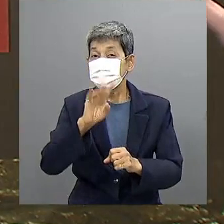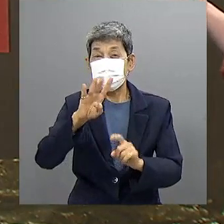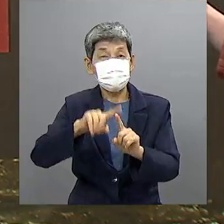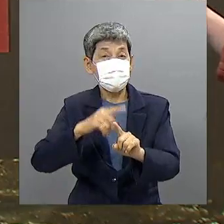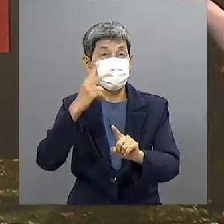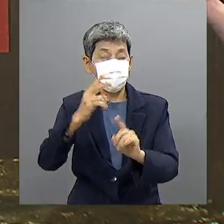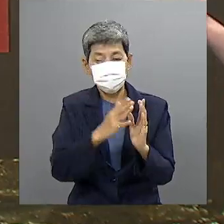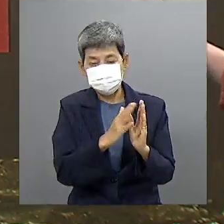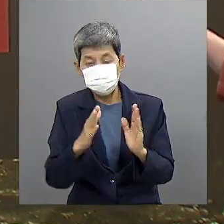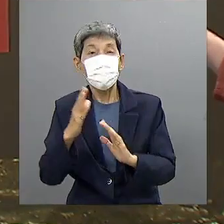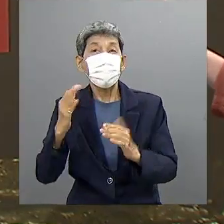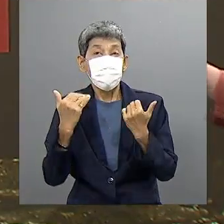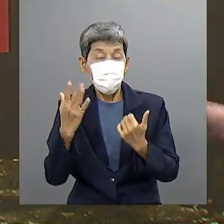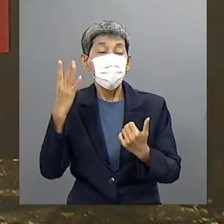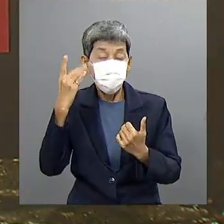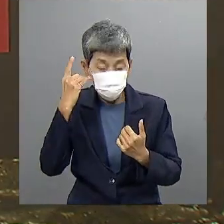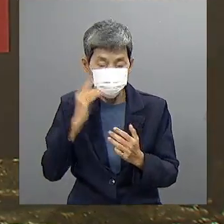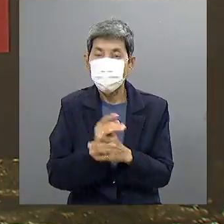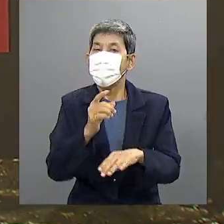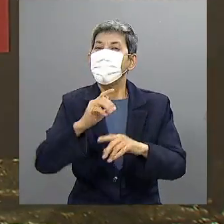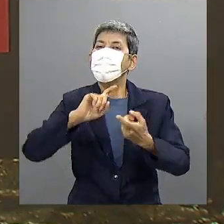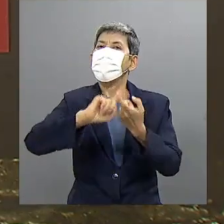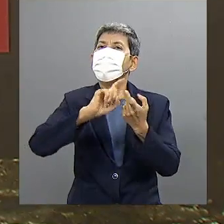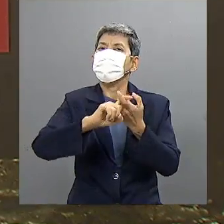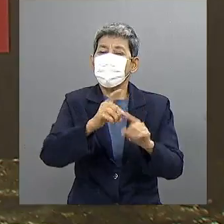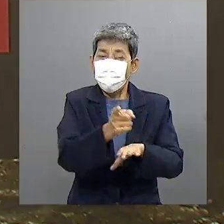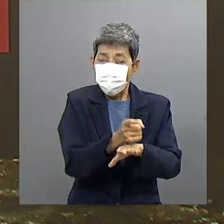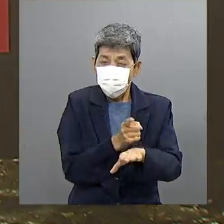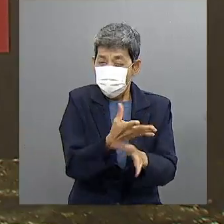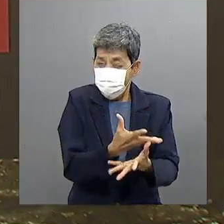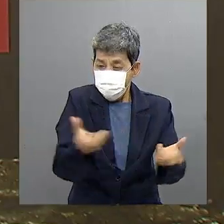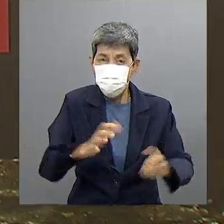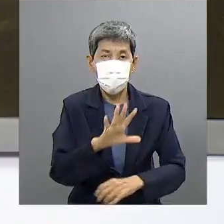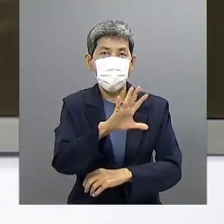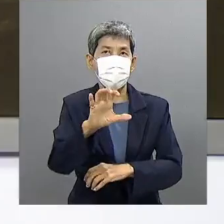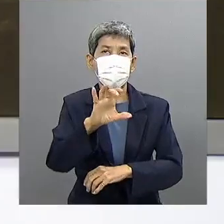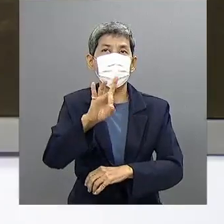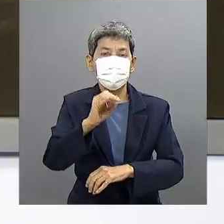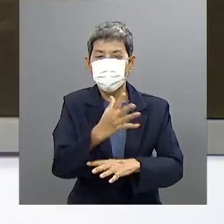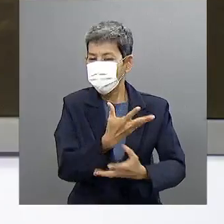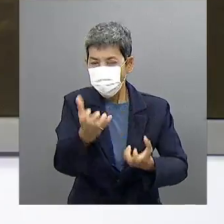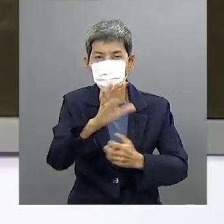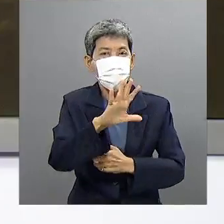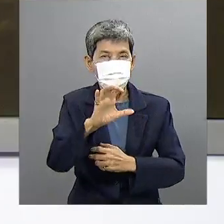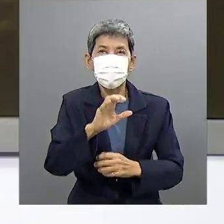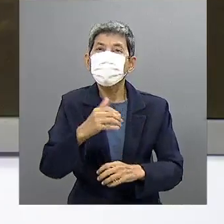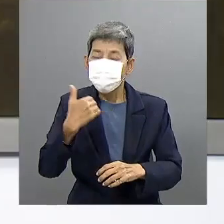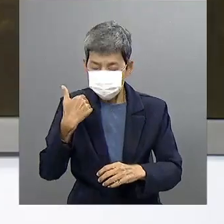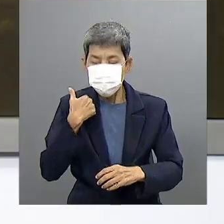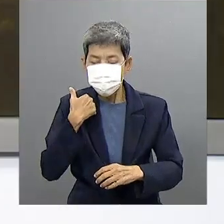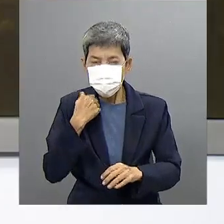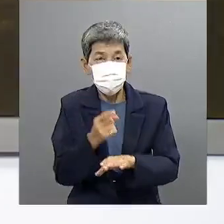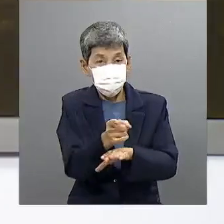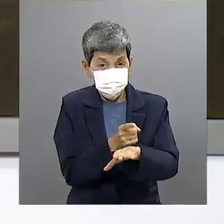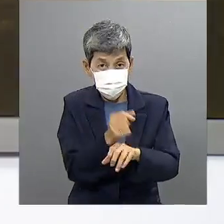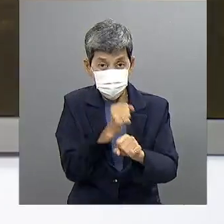านนี้นะคะรัสเซียสูญเสียรถถังไปแล้วมากถึง580คันค่ะโดยในจำนวนนี้นะคะเป็นรถถังที่ถูกทำลายห